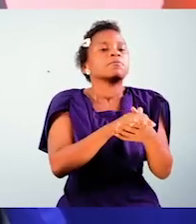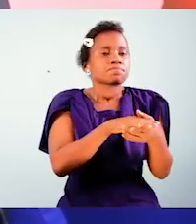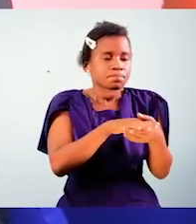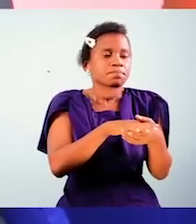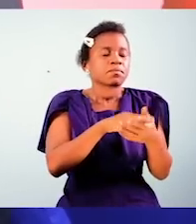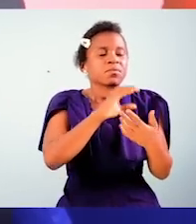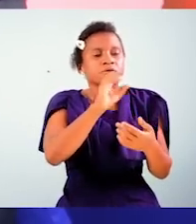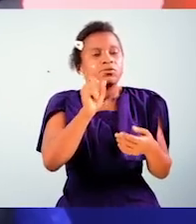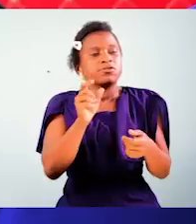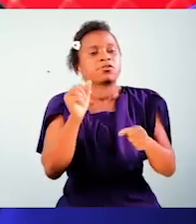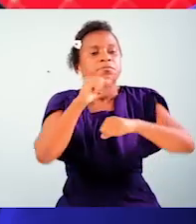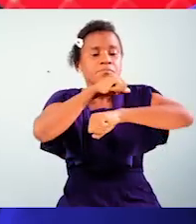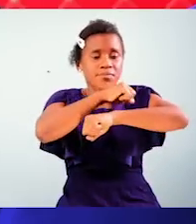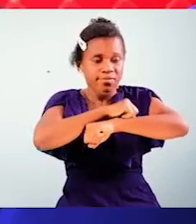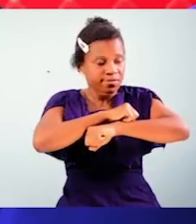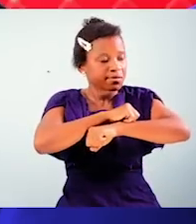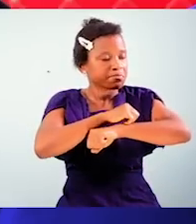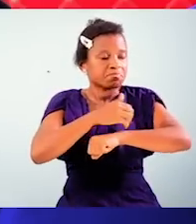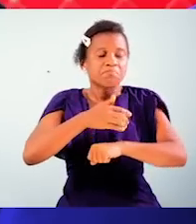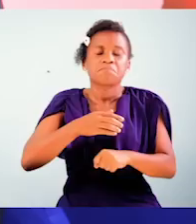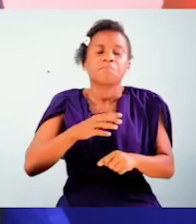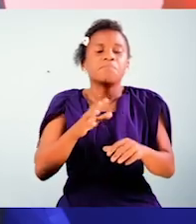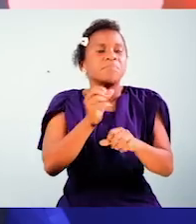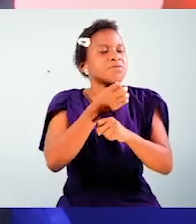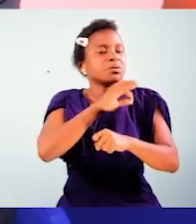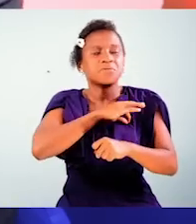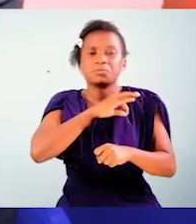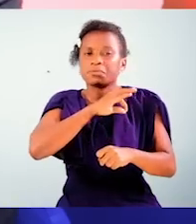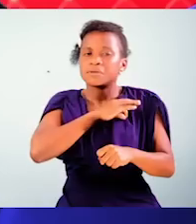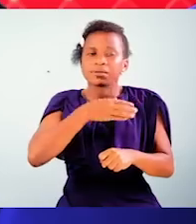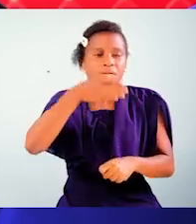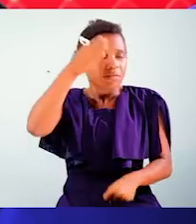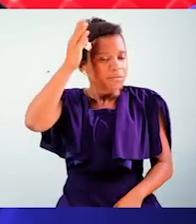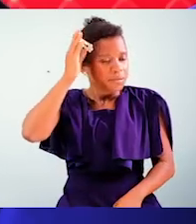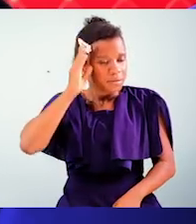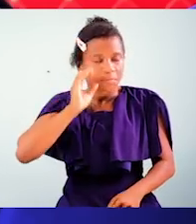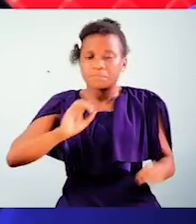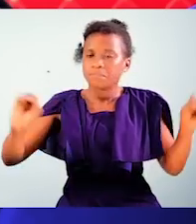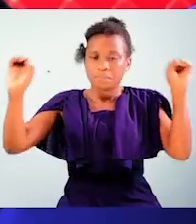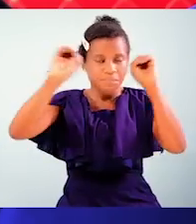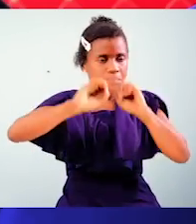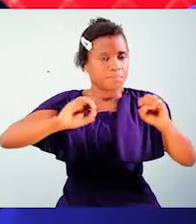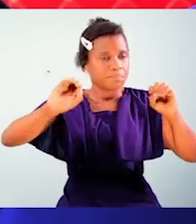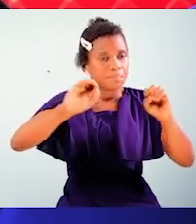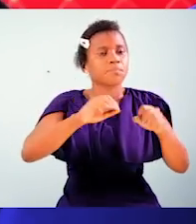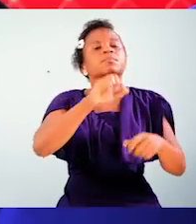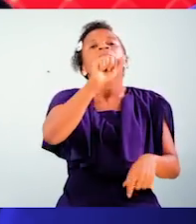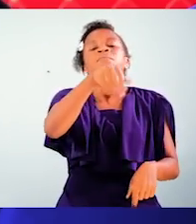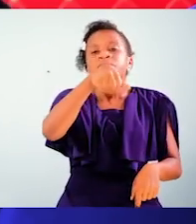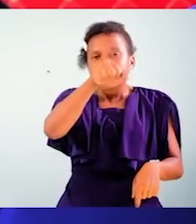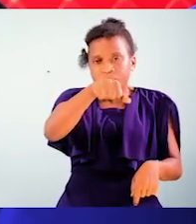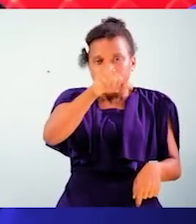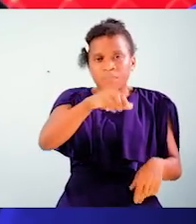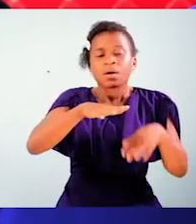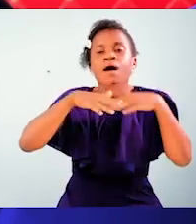kwenye mfumo wa serikali. Ndio, ni kweli. Akisha staff amestaff. Akistaafu hawezi kuwa mtumishi